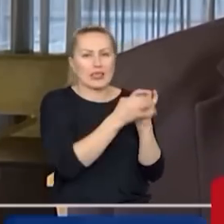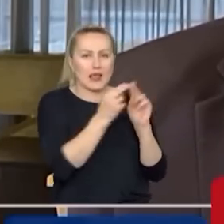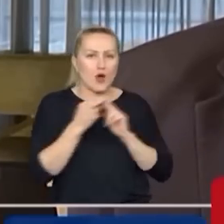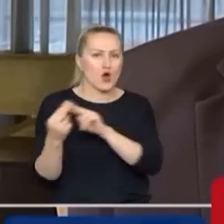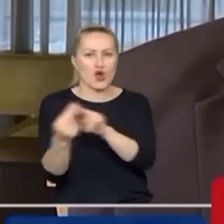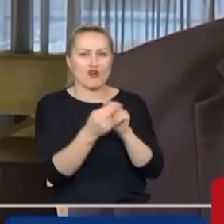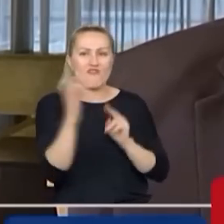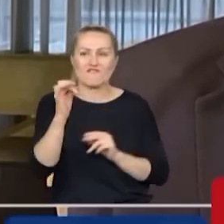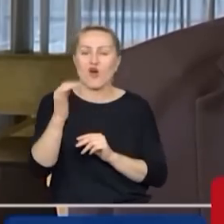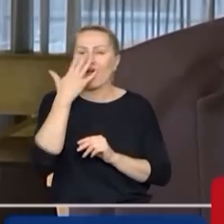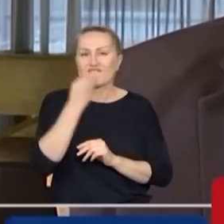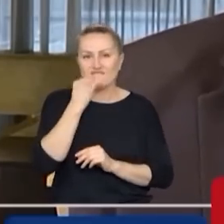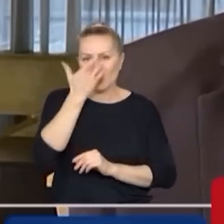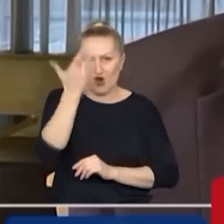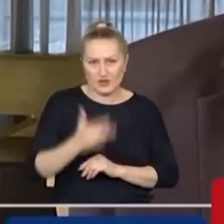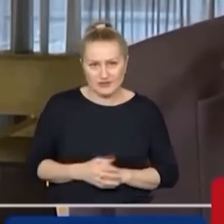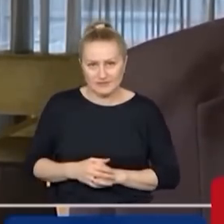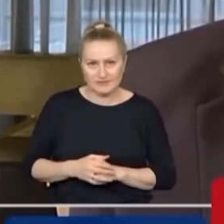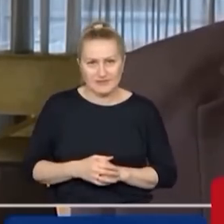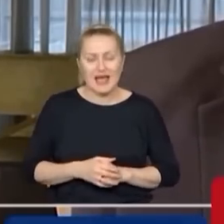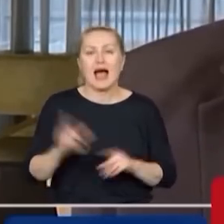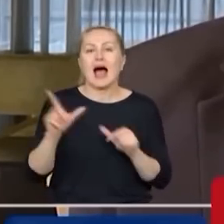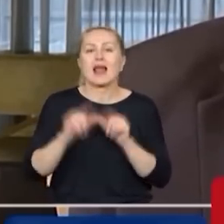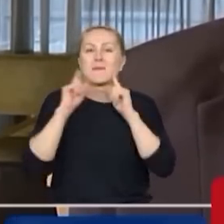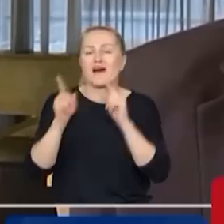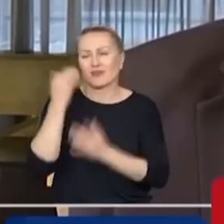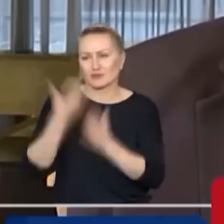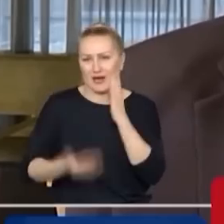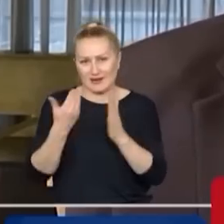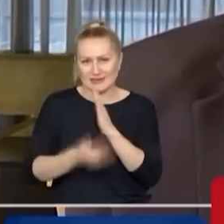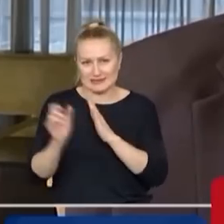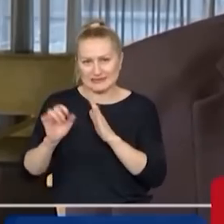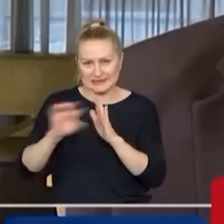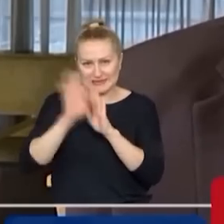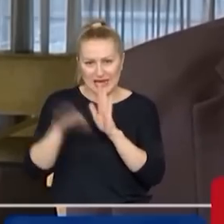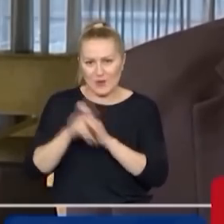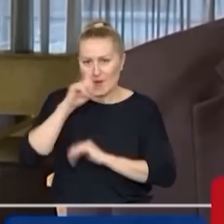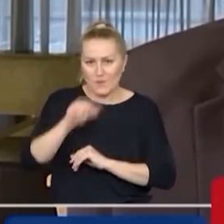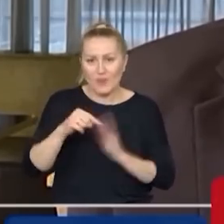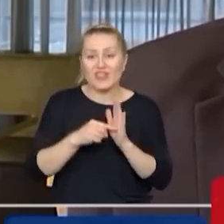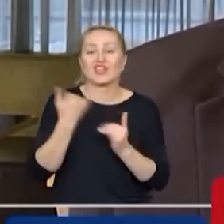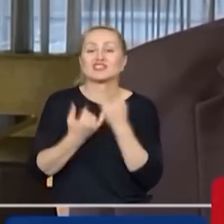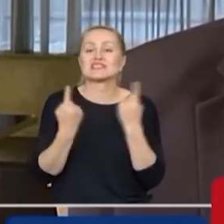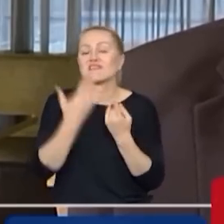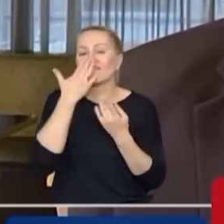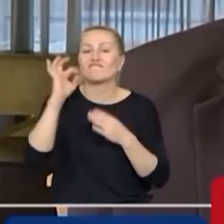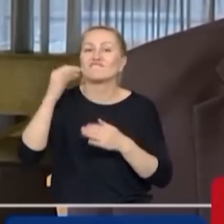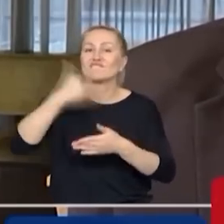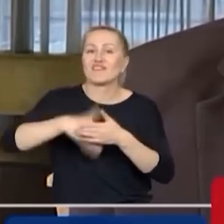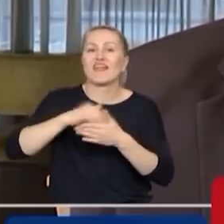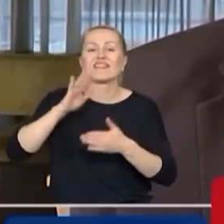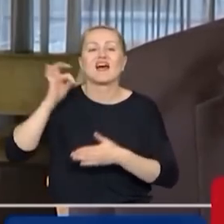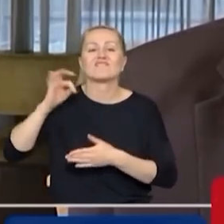pozytywny wizerunek w Rosji, ale strategicznie przegrywa z Putinem. Jeżeli mówimy o sytuacji wewnętrznej, to nawet wśród